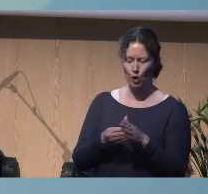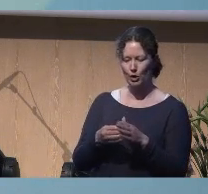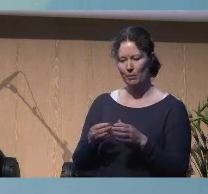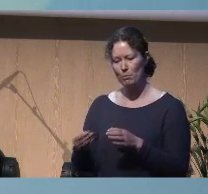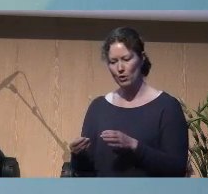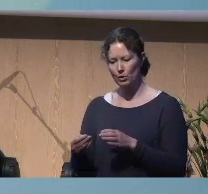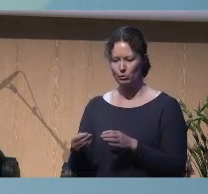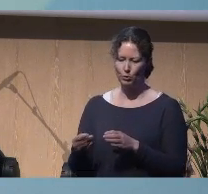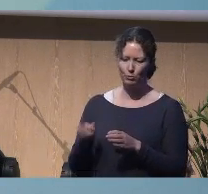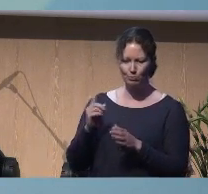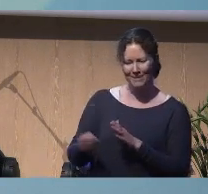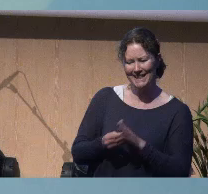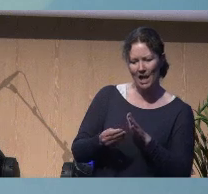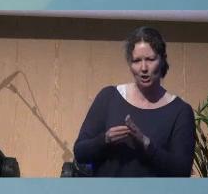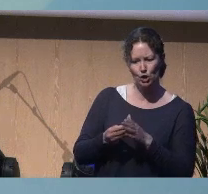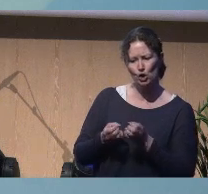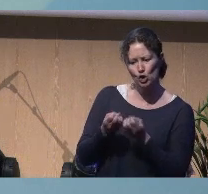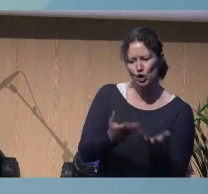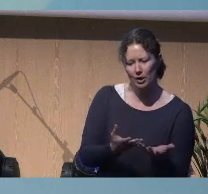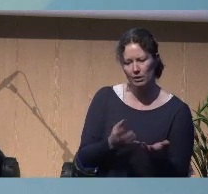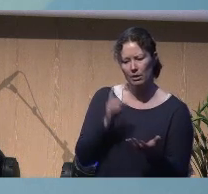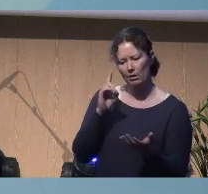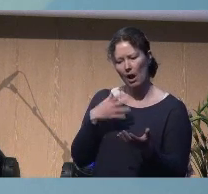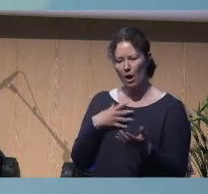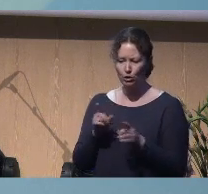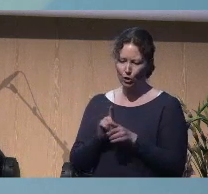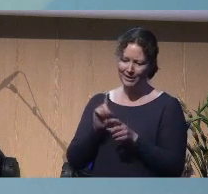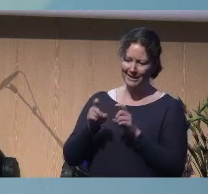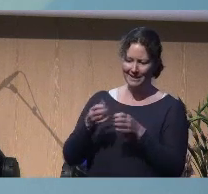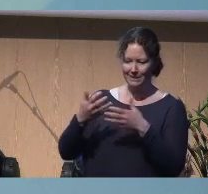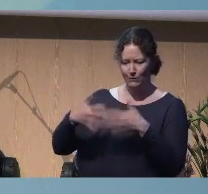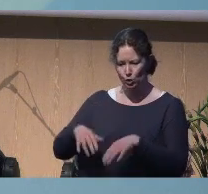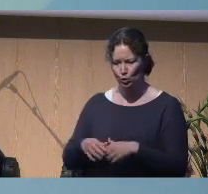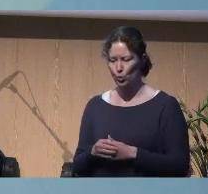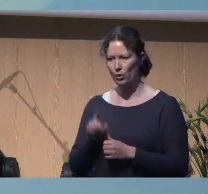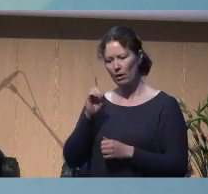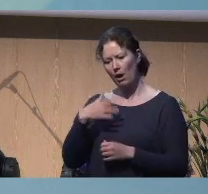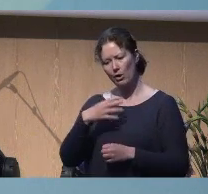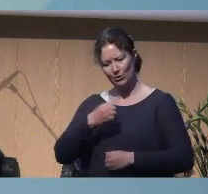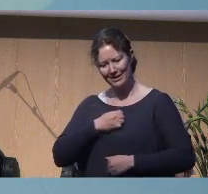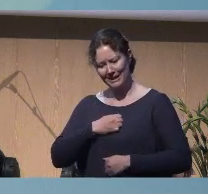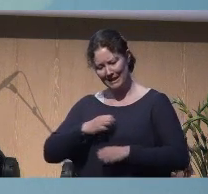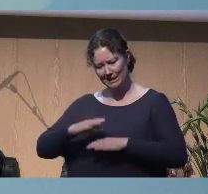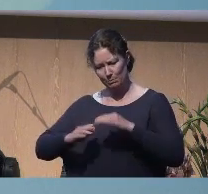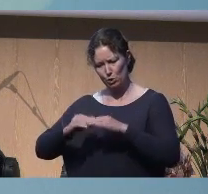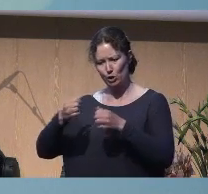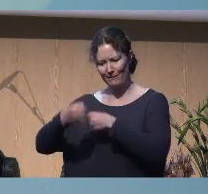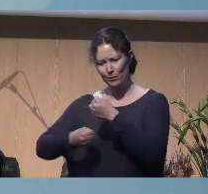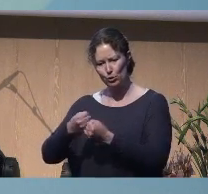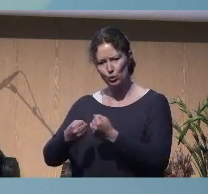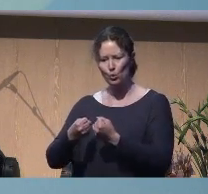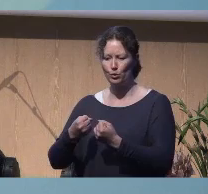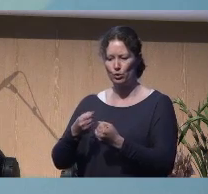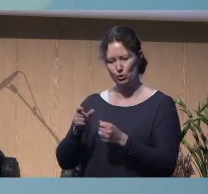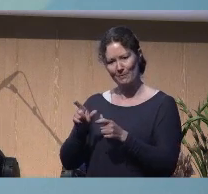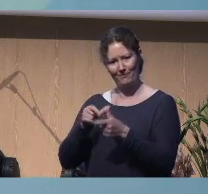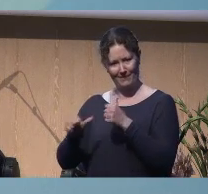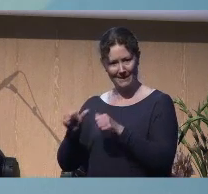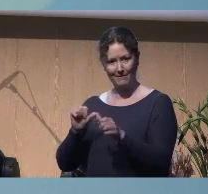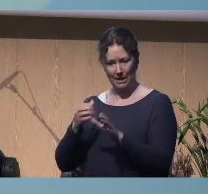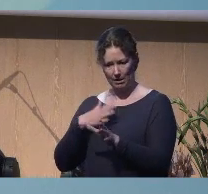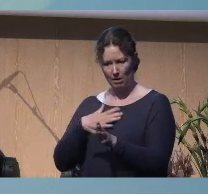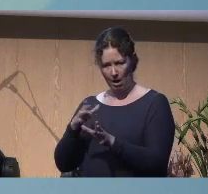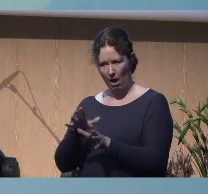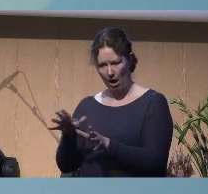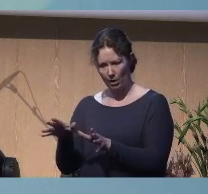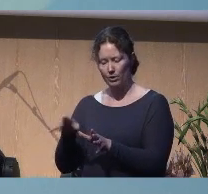kan ha en kritisk funksjon, skal kunne ha en tillitsbyggende funksjon som frivillighet har,